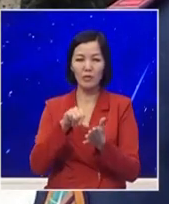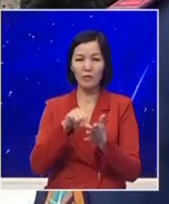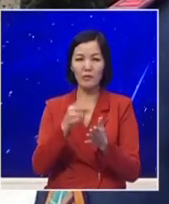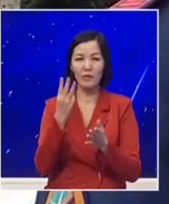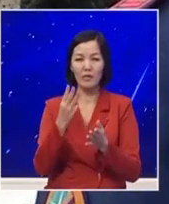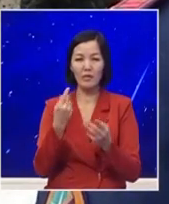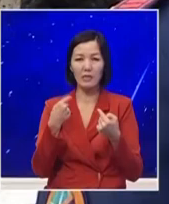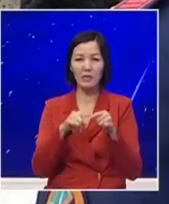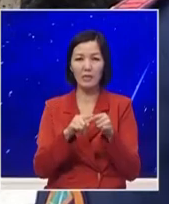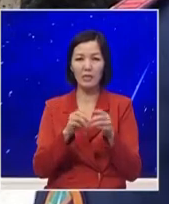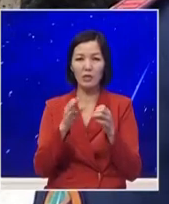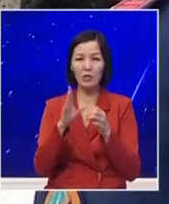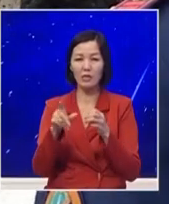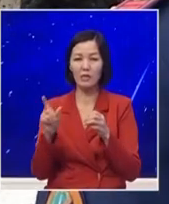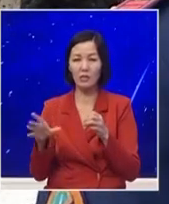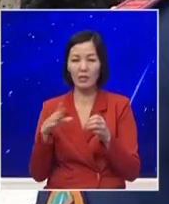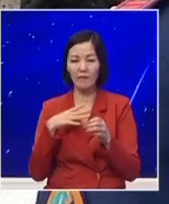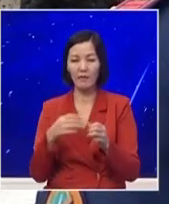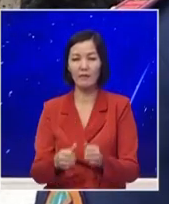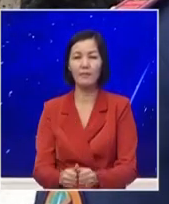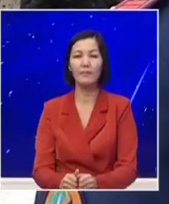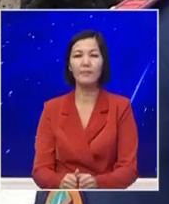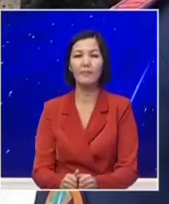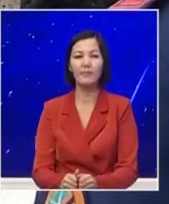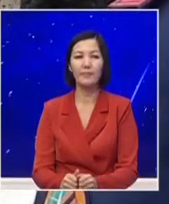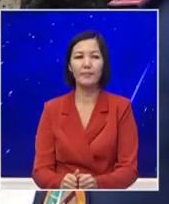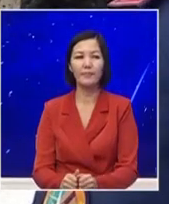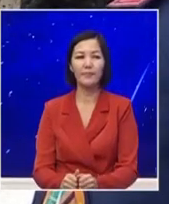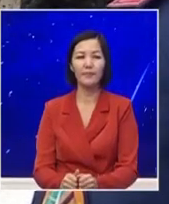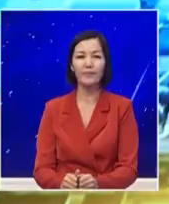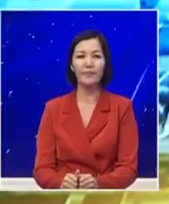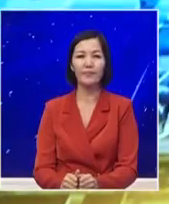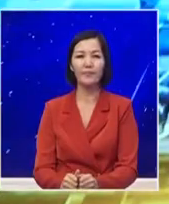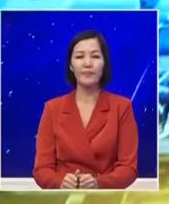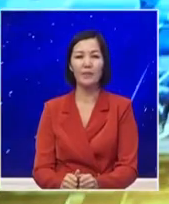3 единицы техники и 14 человек личного состава ДЧС Алматинской области.